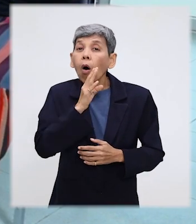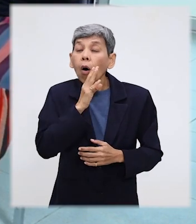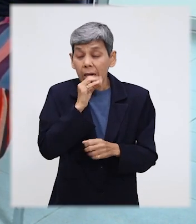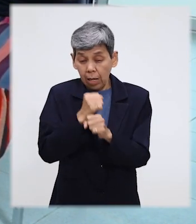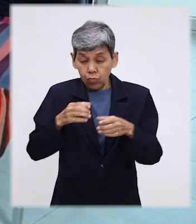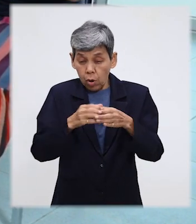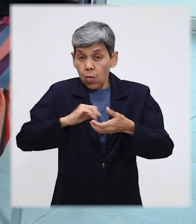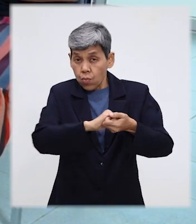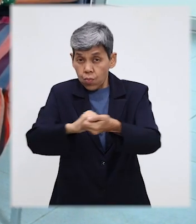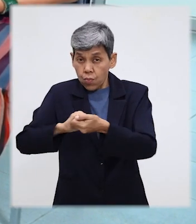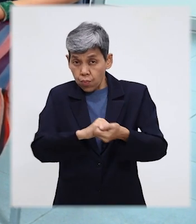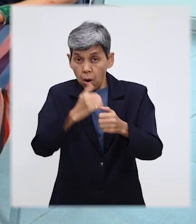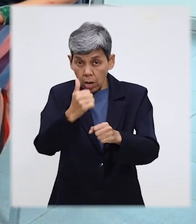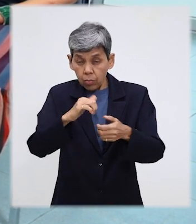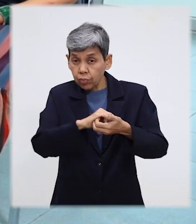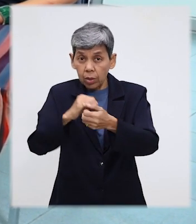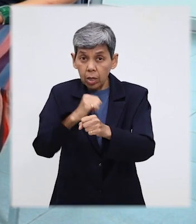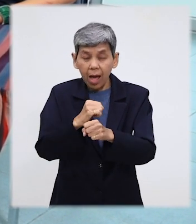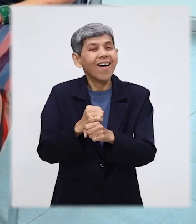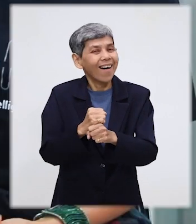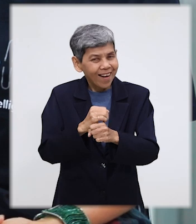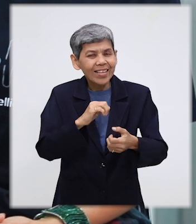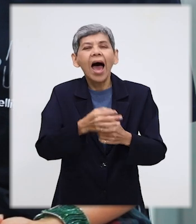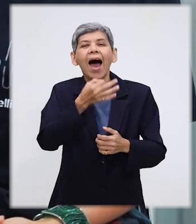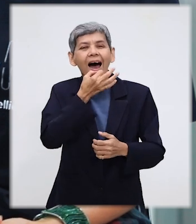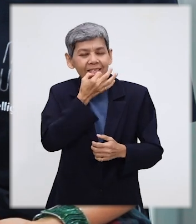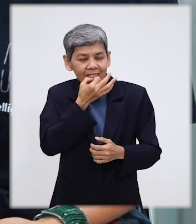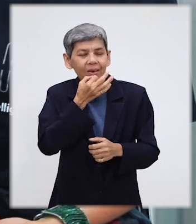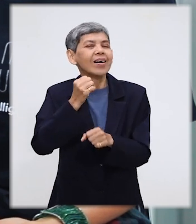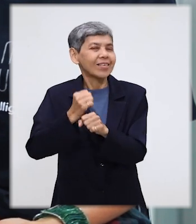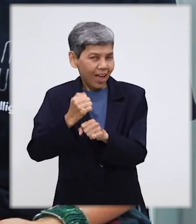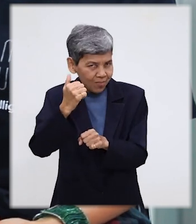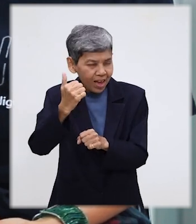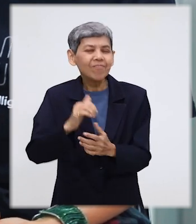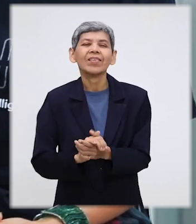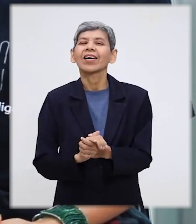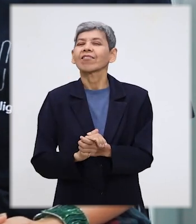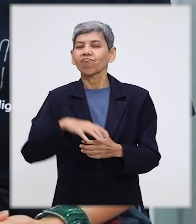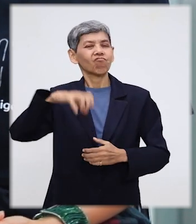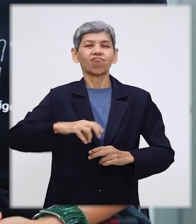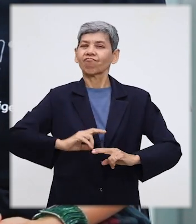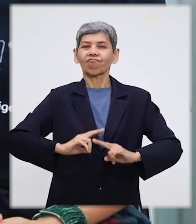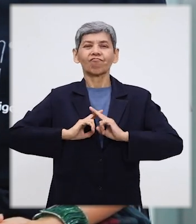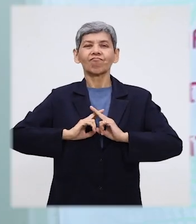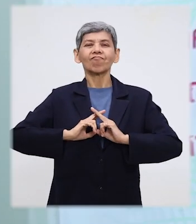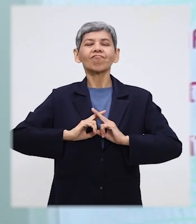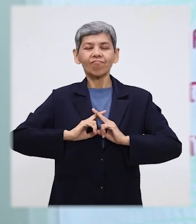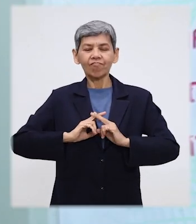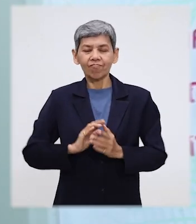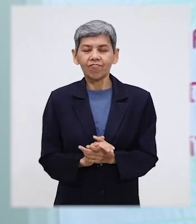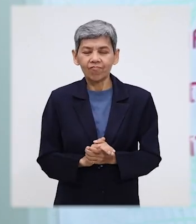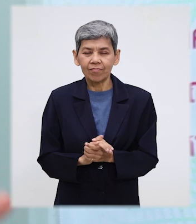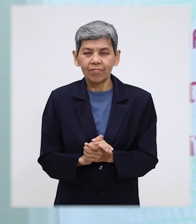ถ้าเขาร่วมมือช่วยกันเนี่ยเขาก็สามารถทำอาชีพใหม่ๆในกิจการของตัวเองได ้ท้